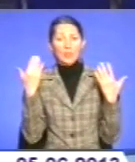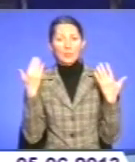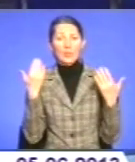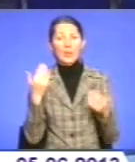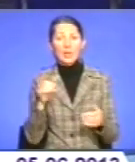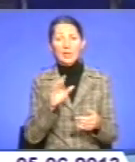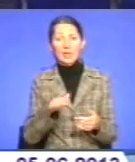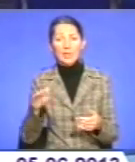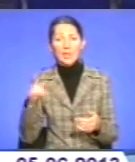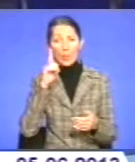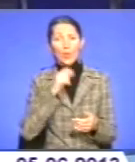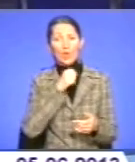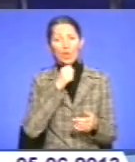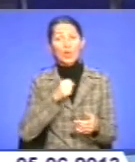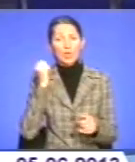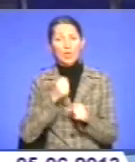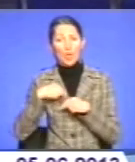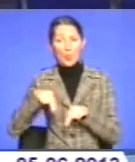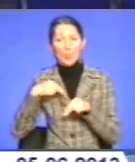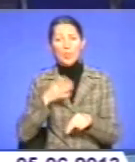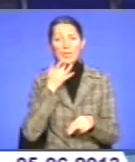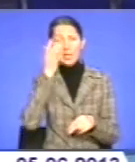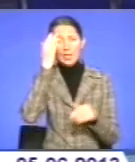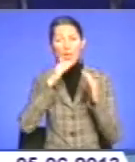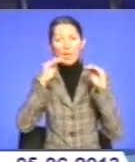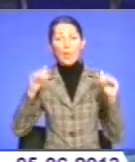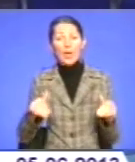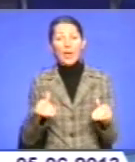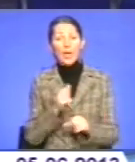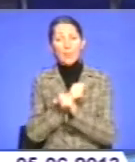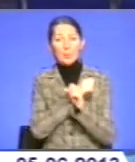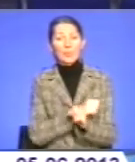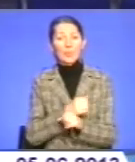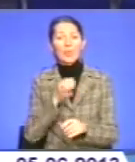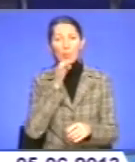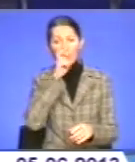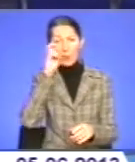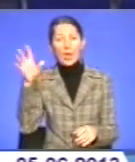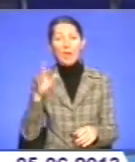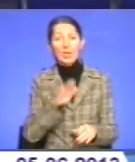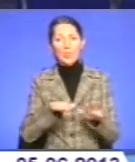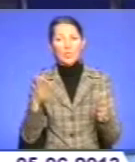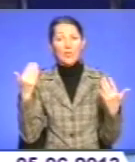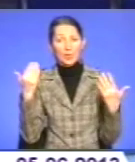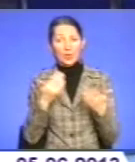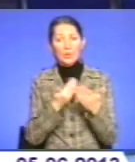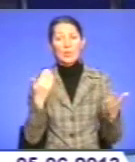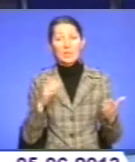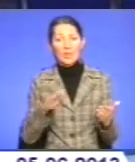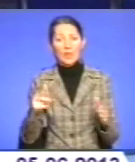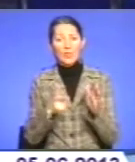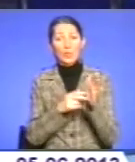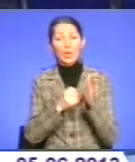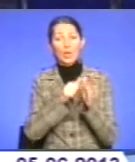роботі. Літні табори – популярні місця відпочинку для дітей від 6 до 17 років. Чи по кишені вони батькам і як